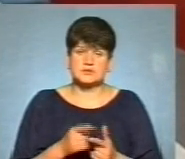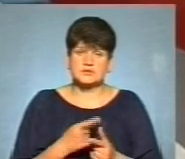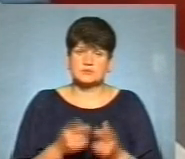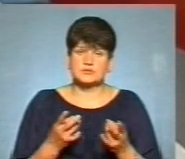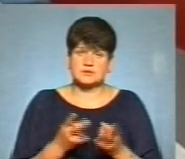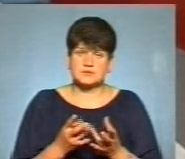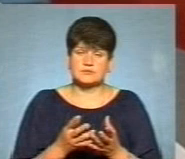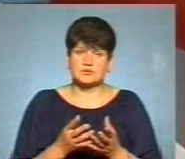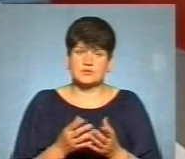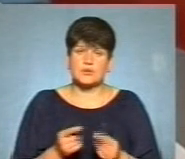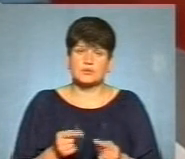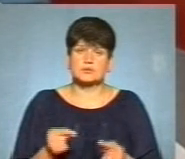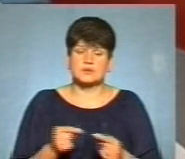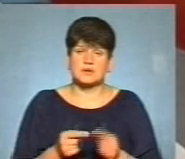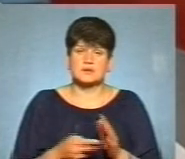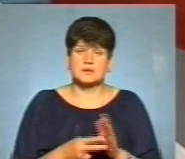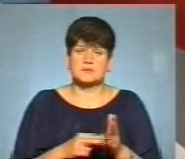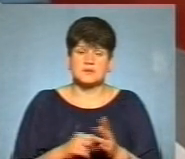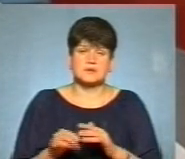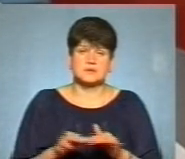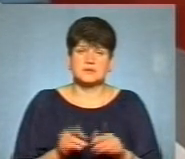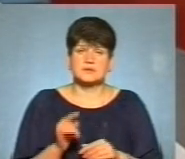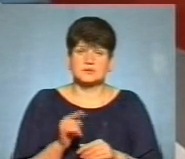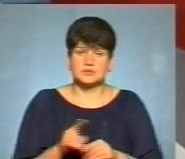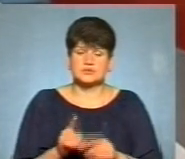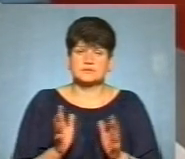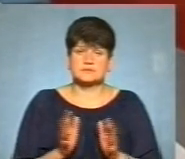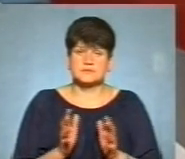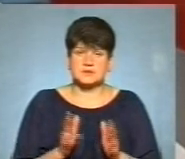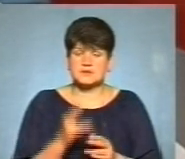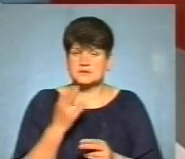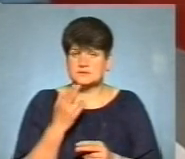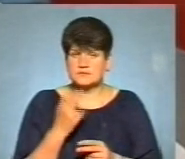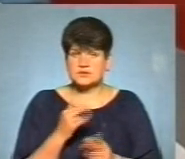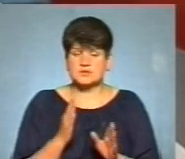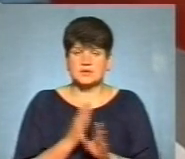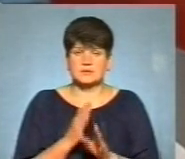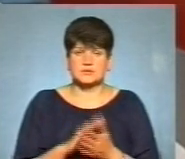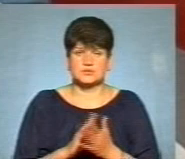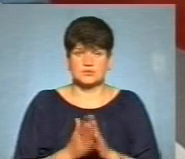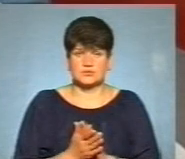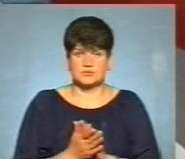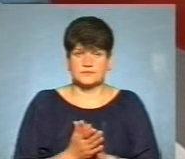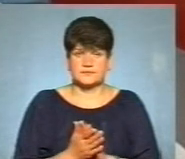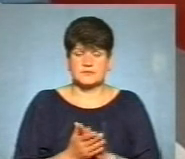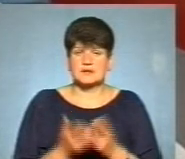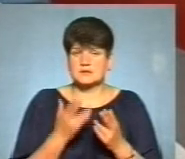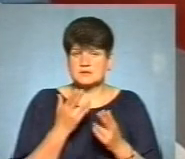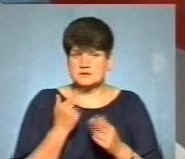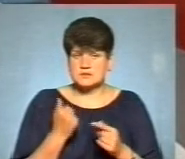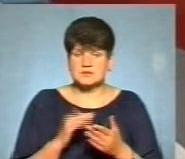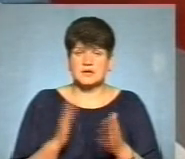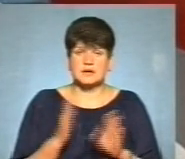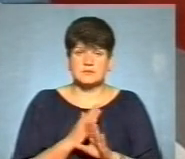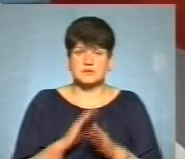все ж таки конкретний план дій заради того, щоб зберегти звичні кліматичні умови? Ну, звичних кліматичних умов ми